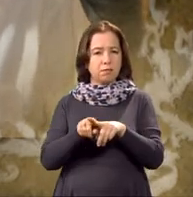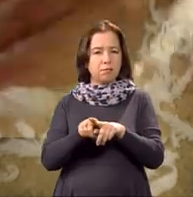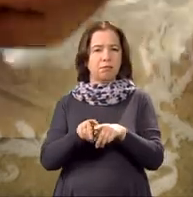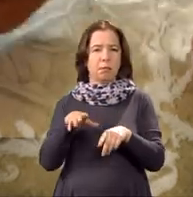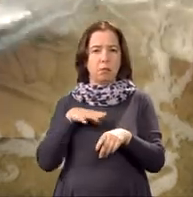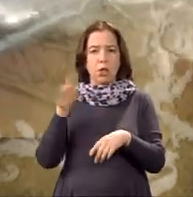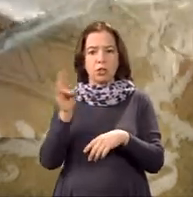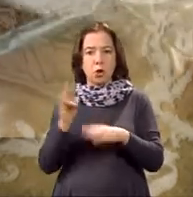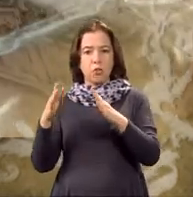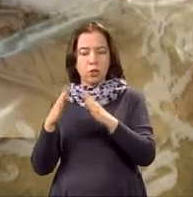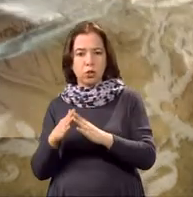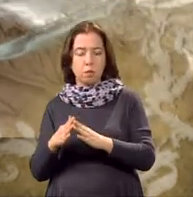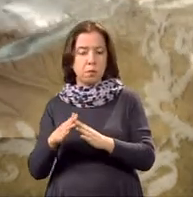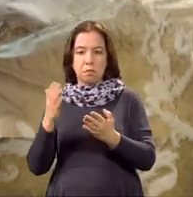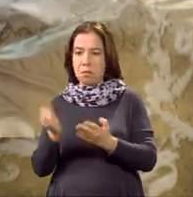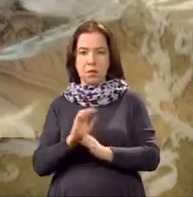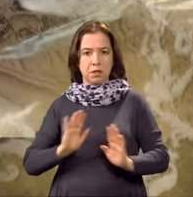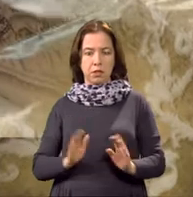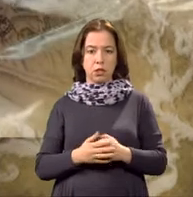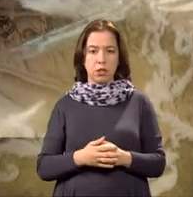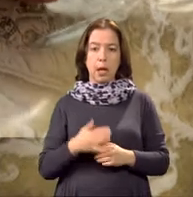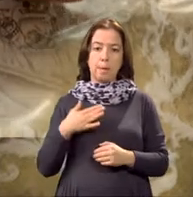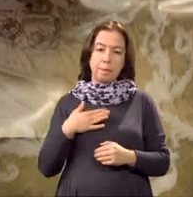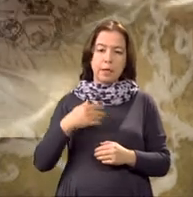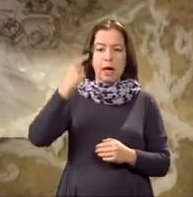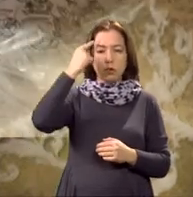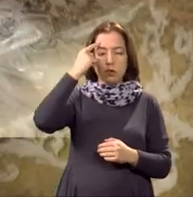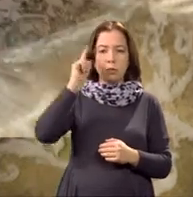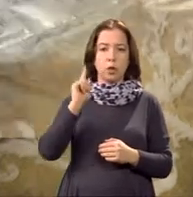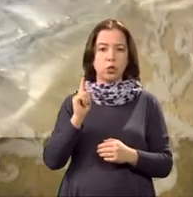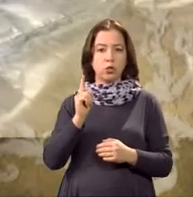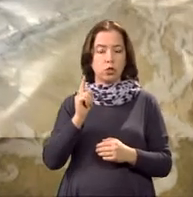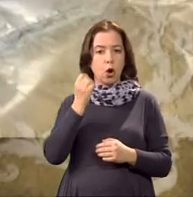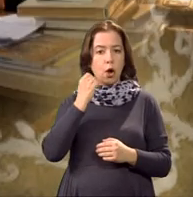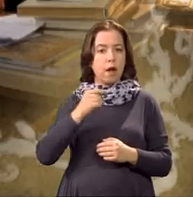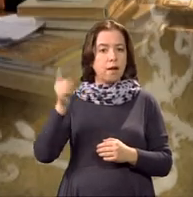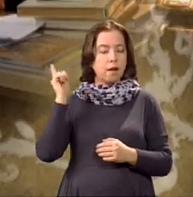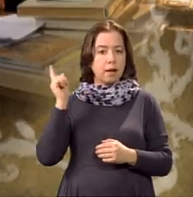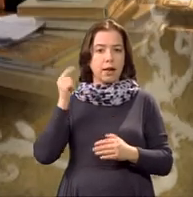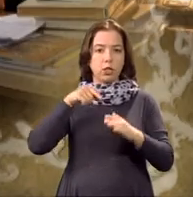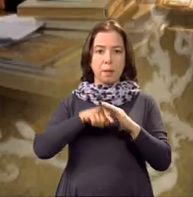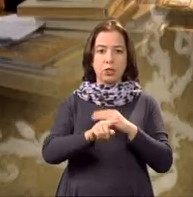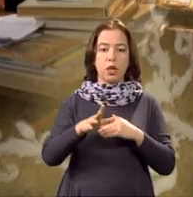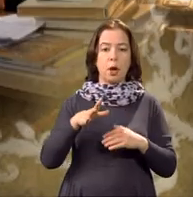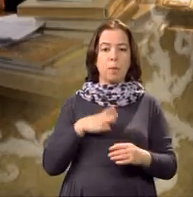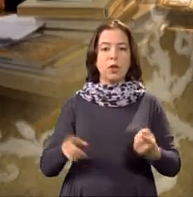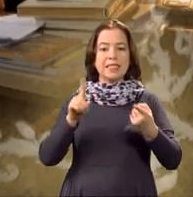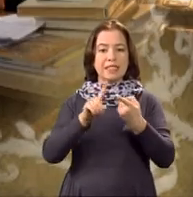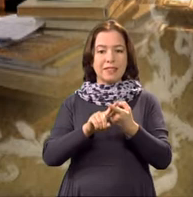знайшли. Мені здається, що печери давні були зв'язані все-таки з Видубецьким